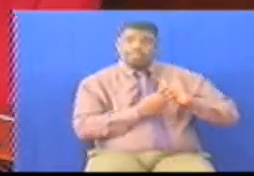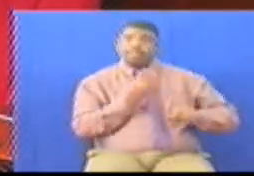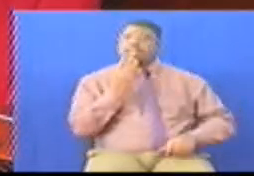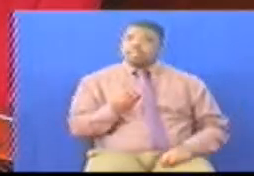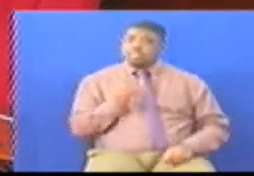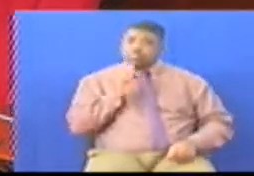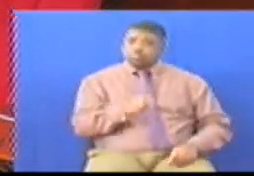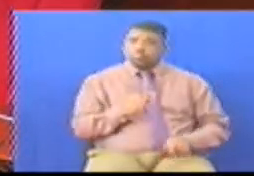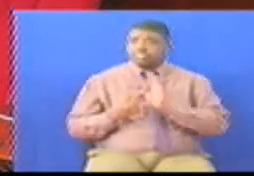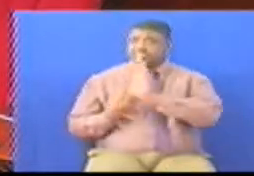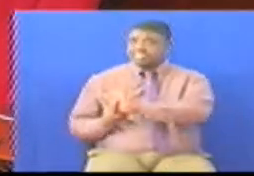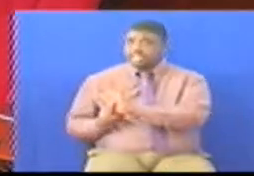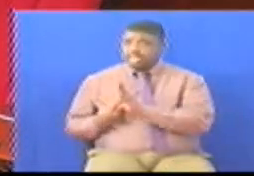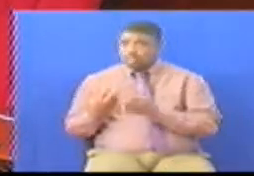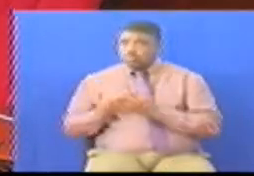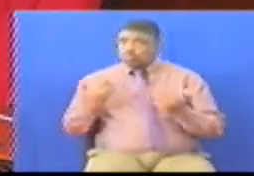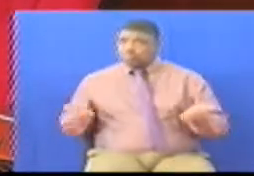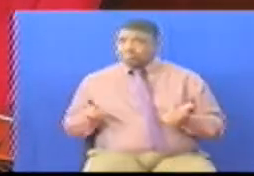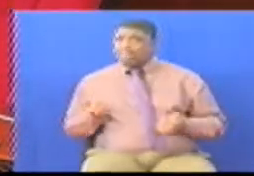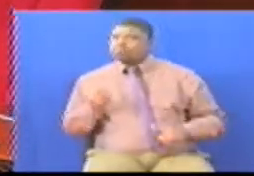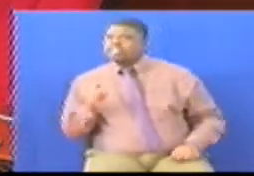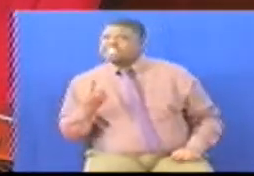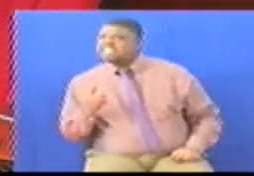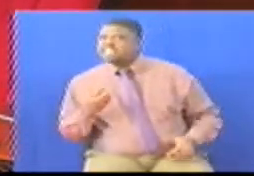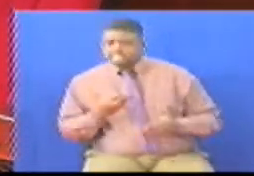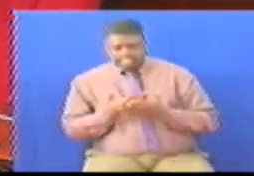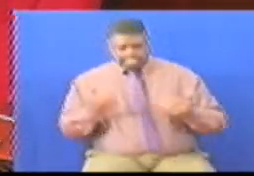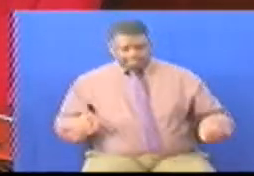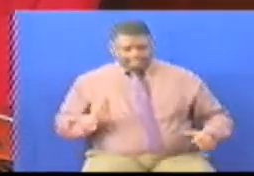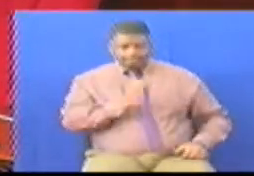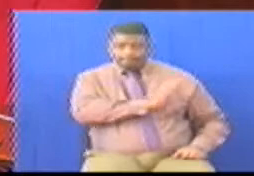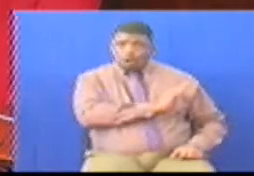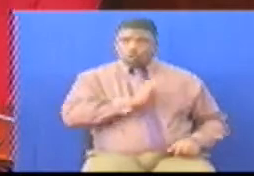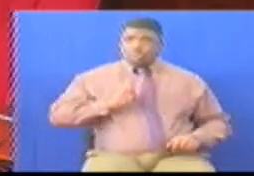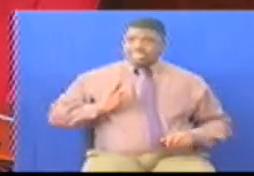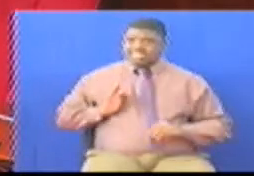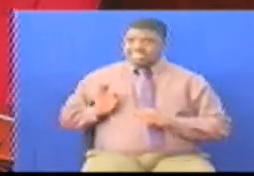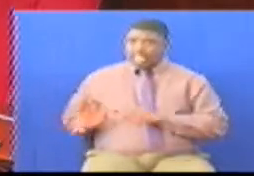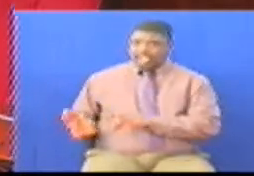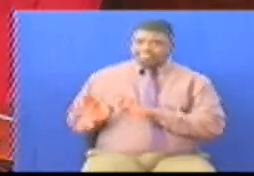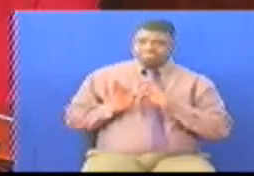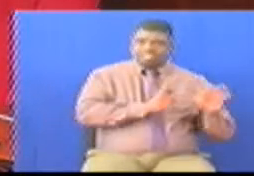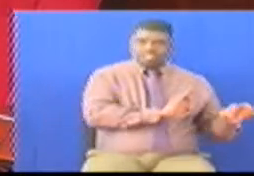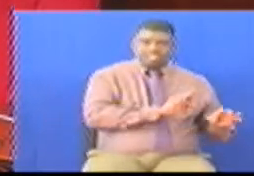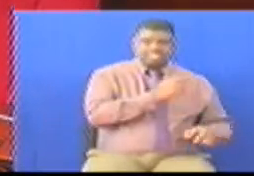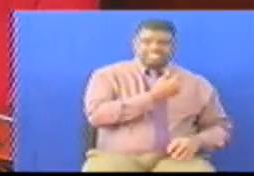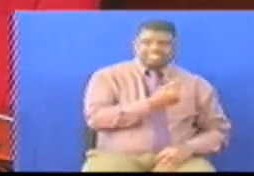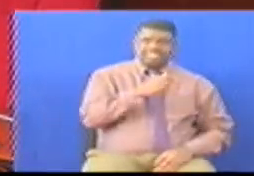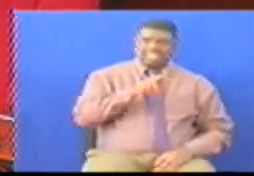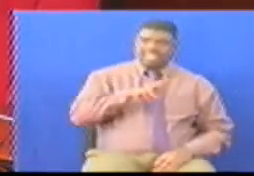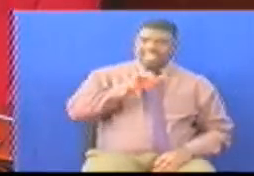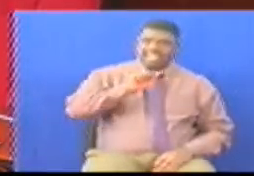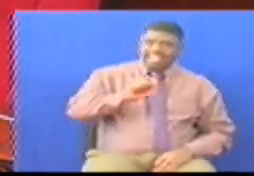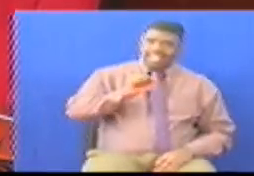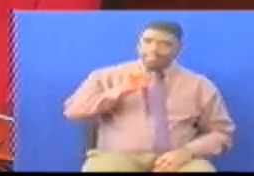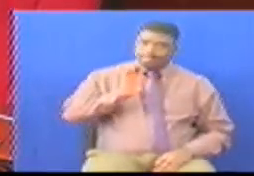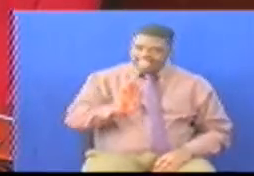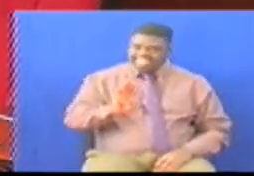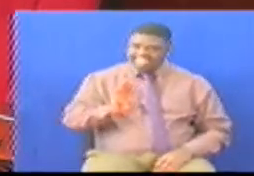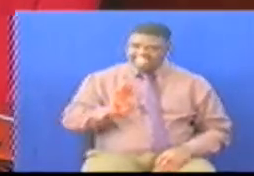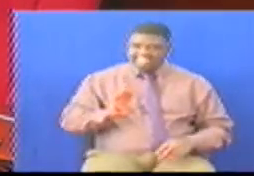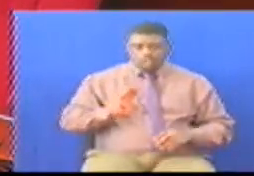84.6. Kisa tu ni kwamba bodi ya rufaa ya TRAB na bodi ya rufaa